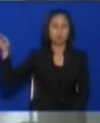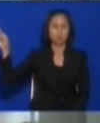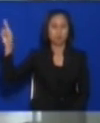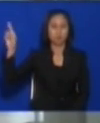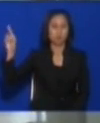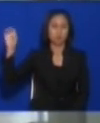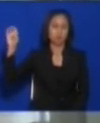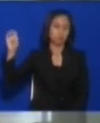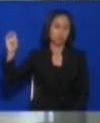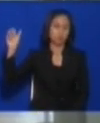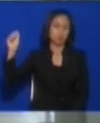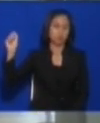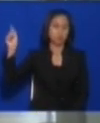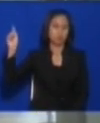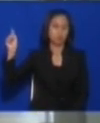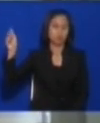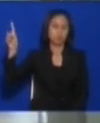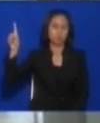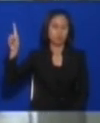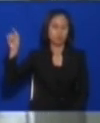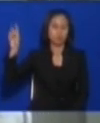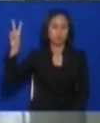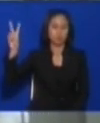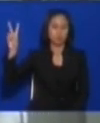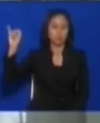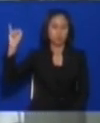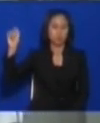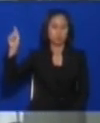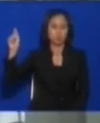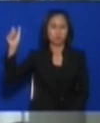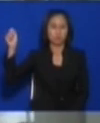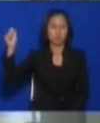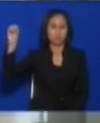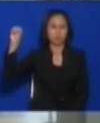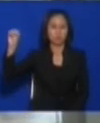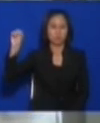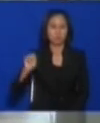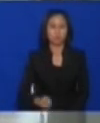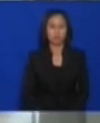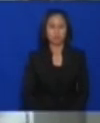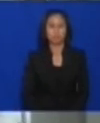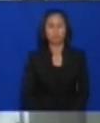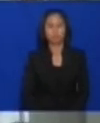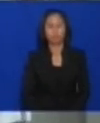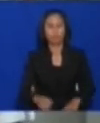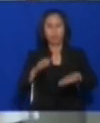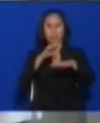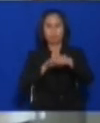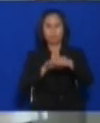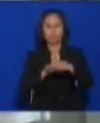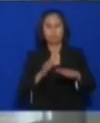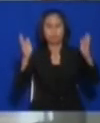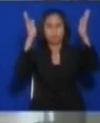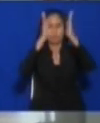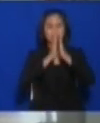Hai berbudaya menciptakan masyarakat yang berbudaya dengan berlandaskan iman dan taqwa dalam segala aktivitas kehidupan